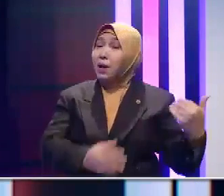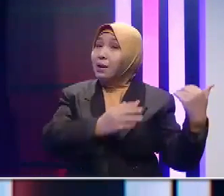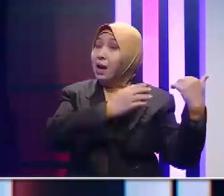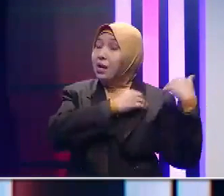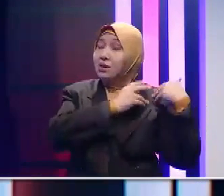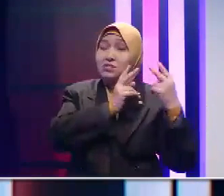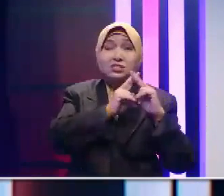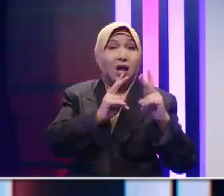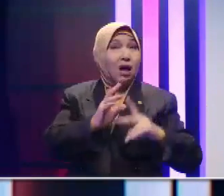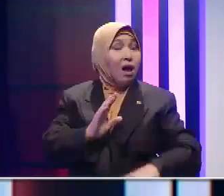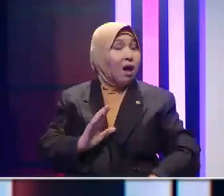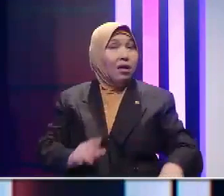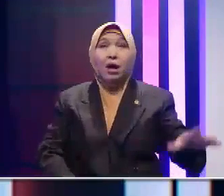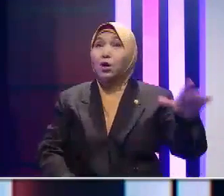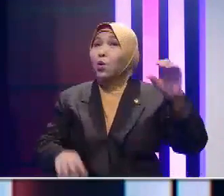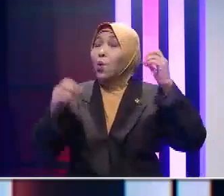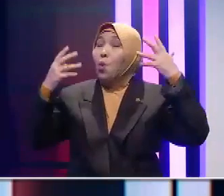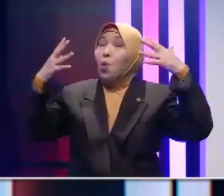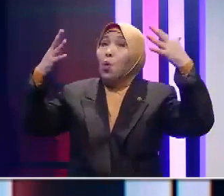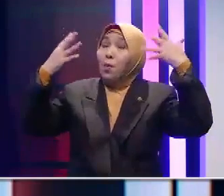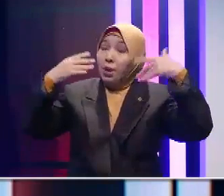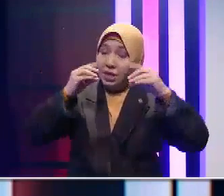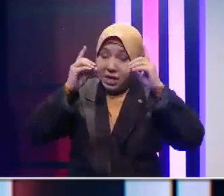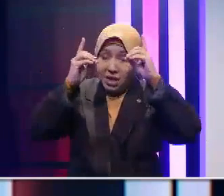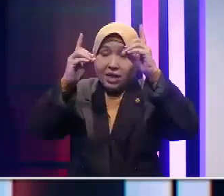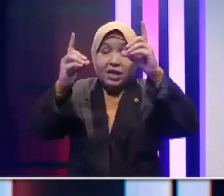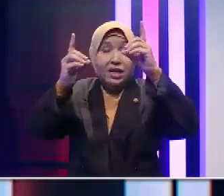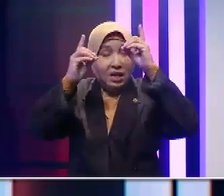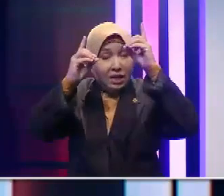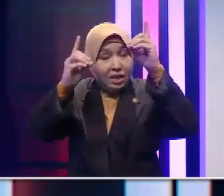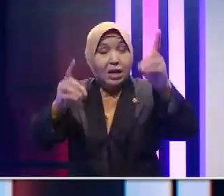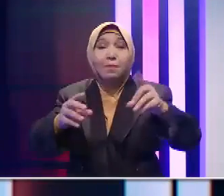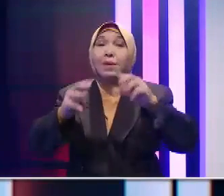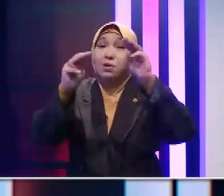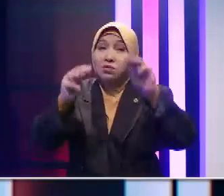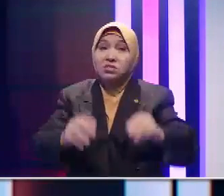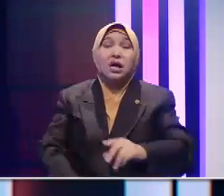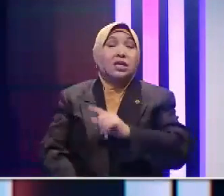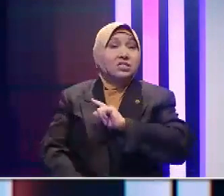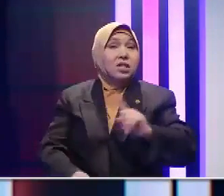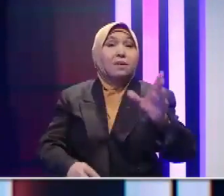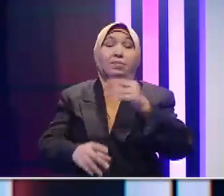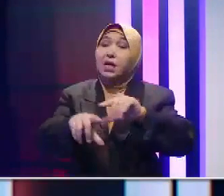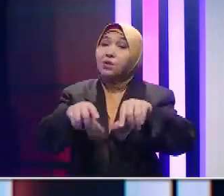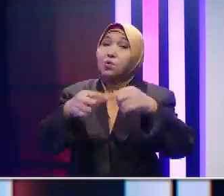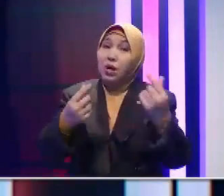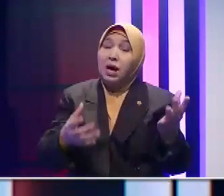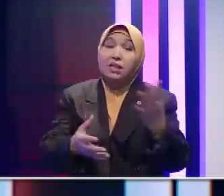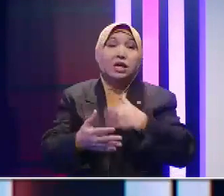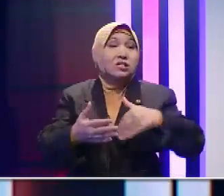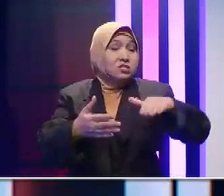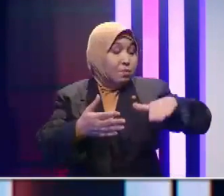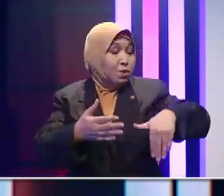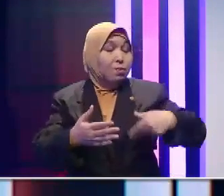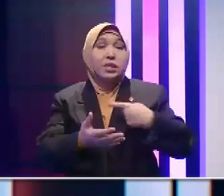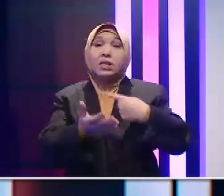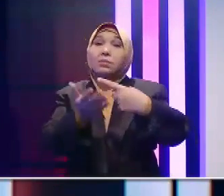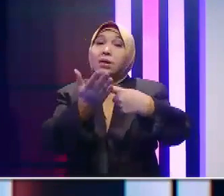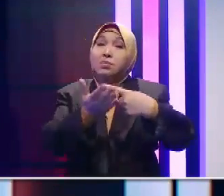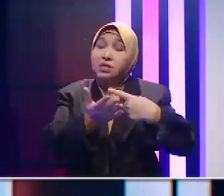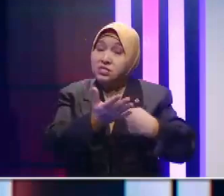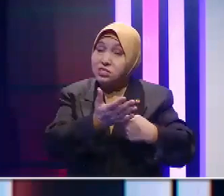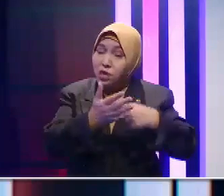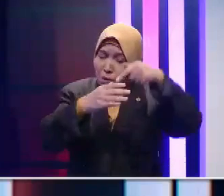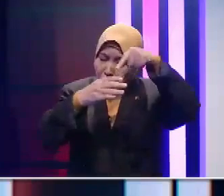biasa kerana mendidik manusia tentang ajaran Islam dan juga Al-Quran. Baik, sebelum kita berbincang dengan lebih